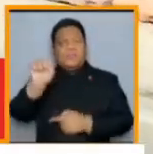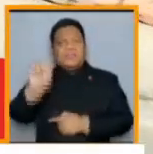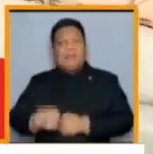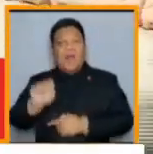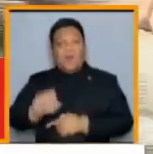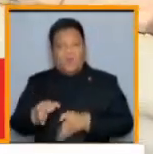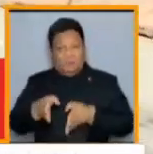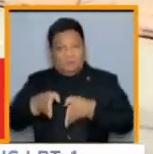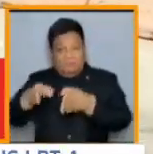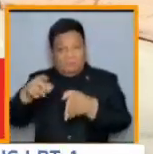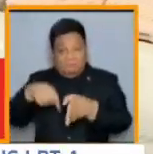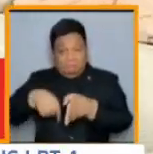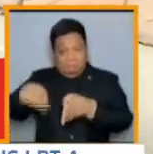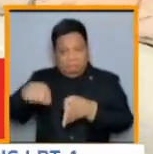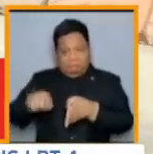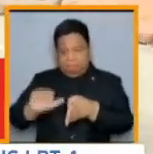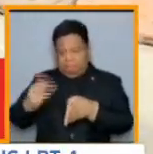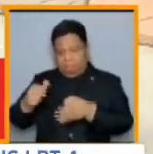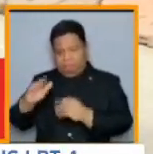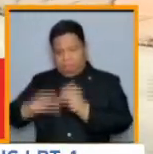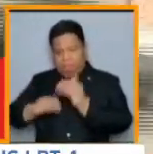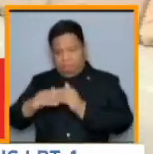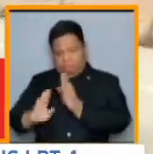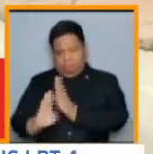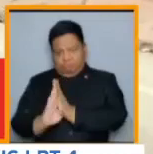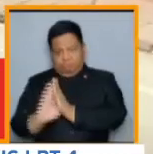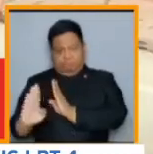paggawa rito ng DPWH. Pero